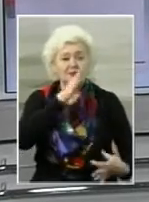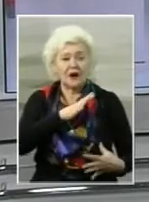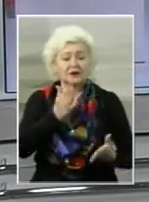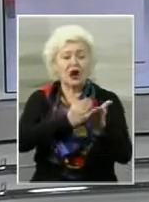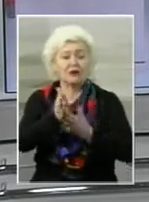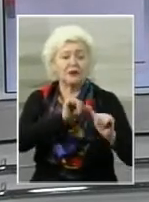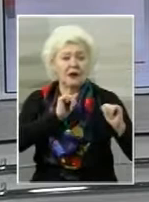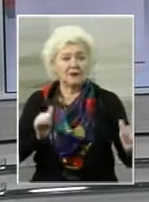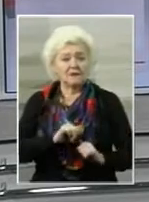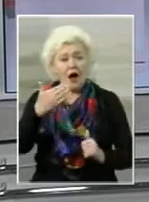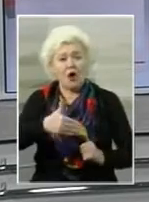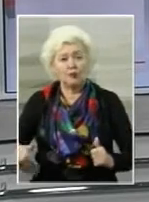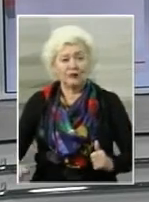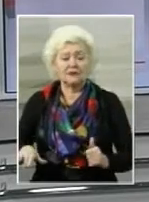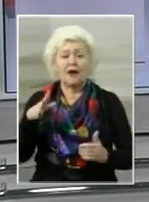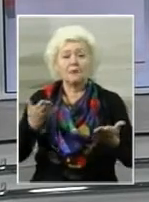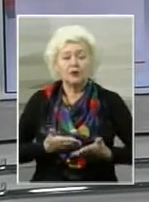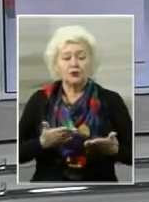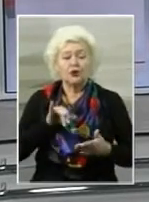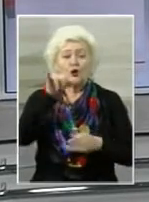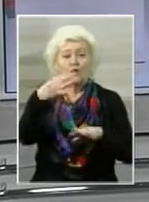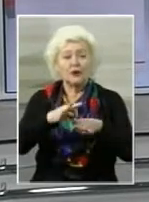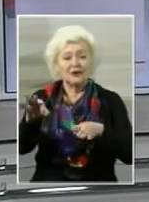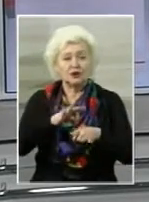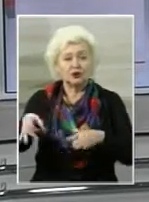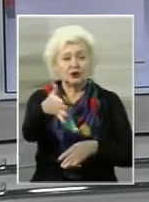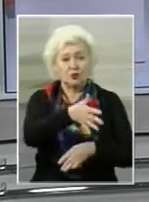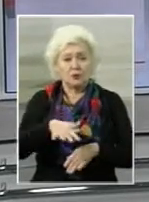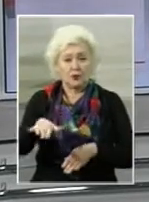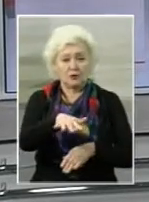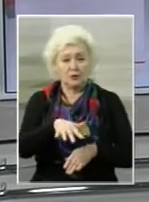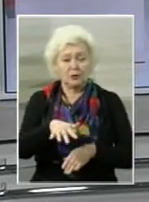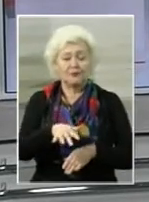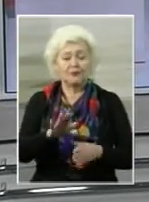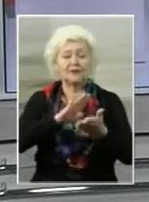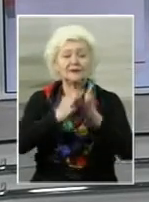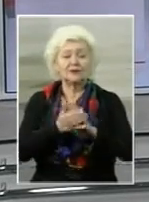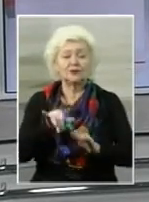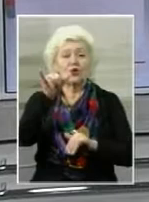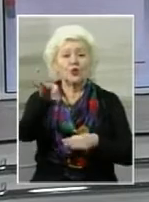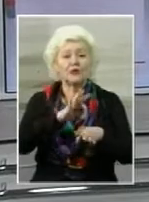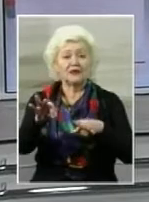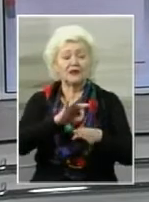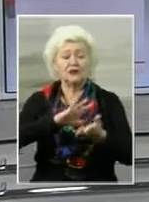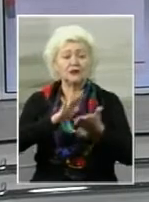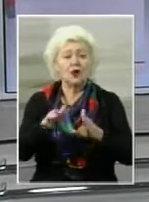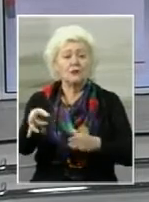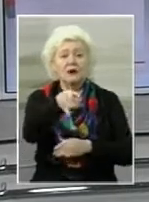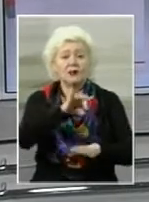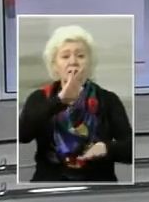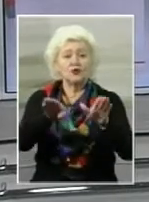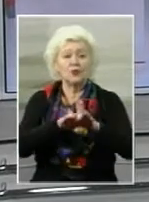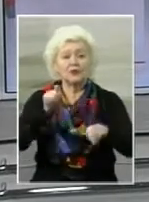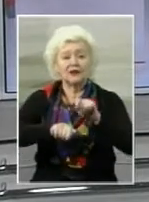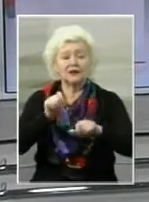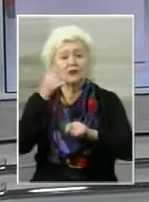та ампутацію ноги, проживає у Генічеському районі. Ситуація у Генічеському районі під контролем. Про